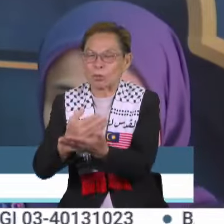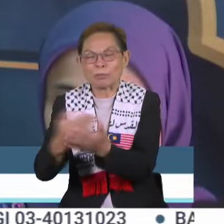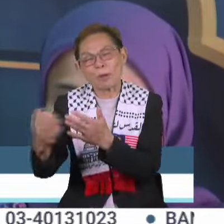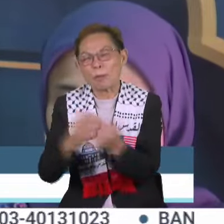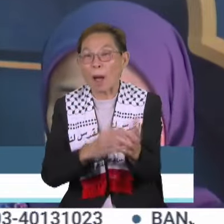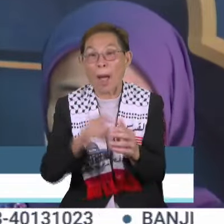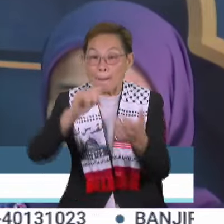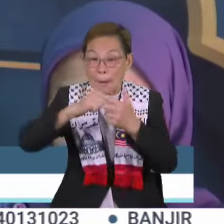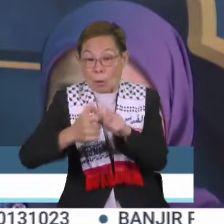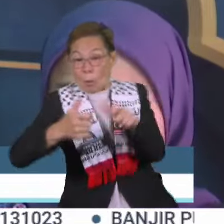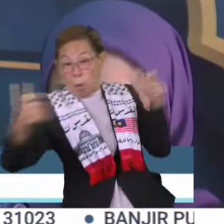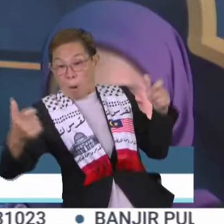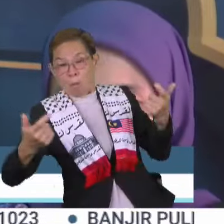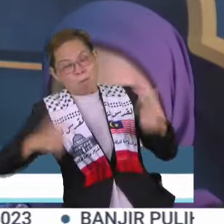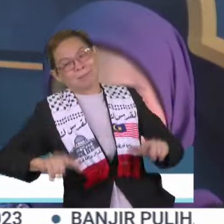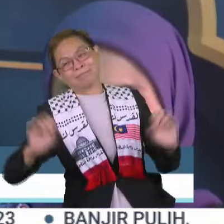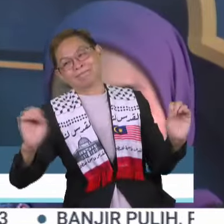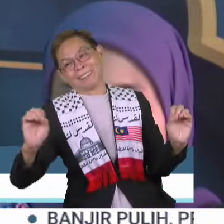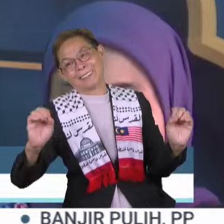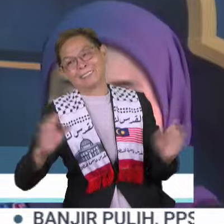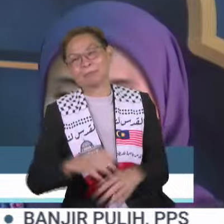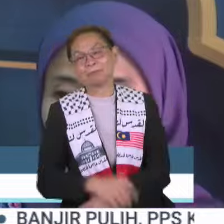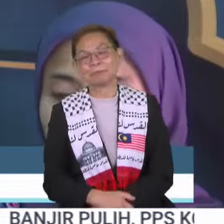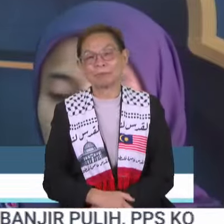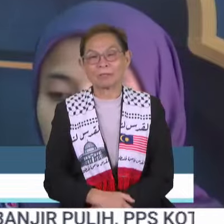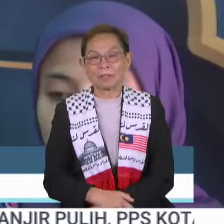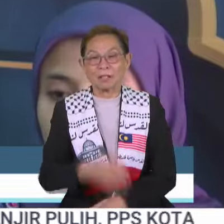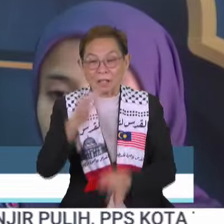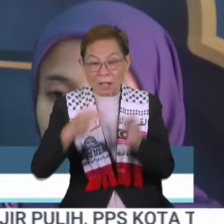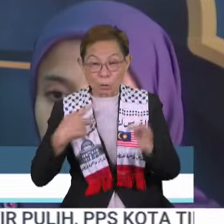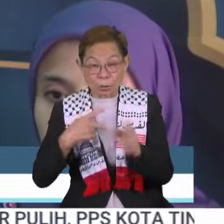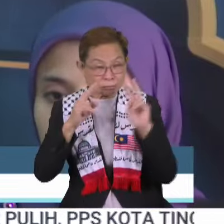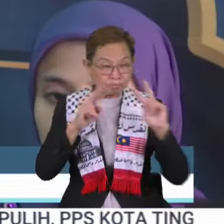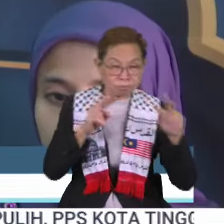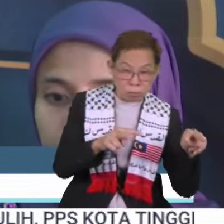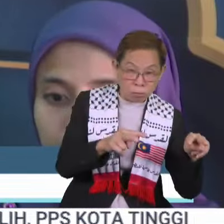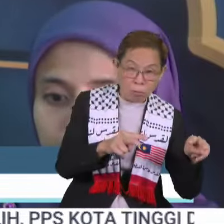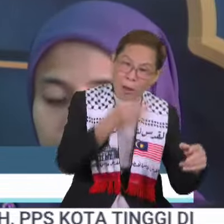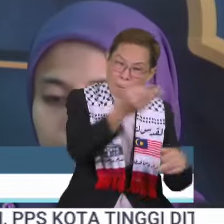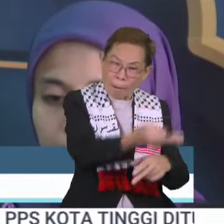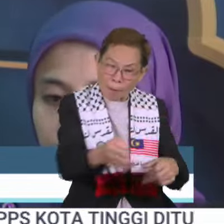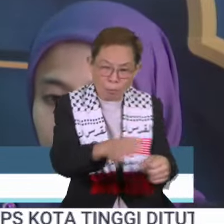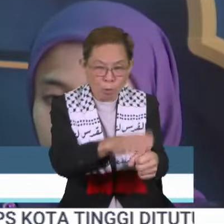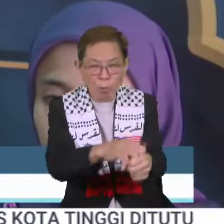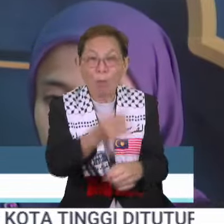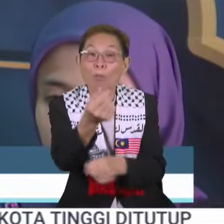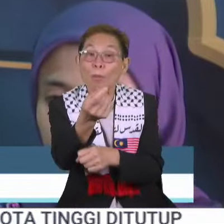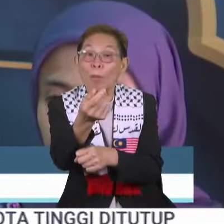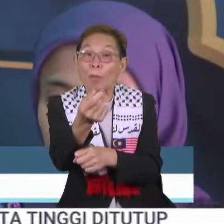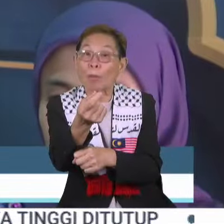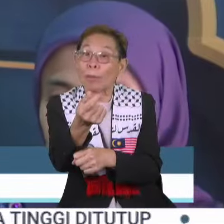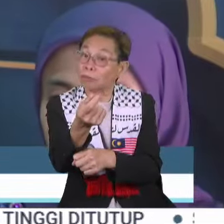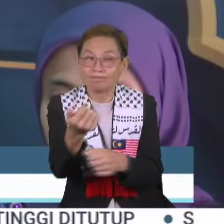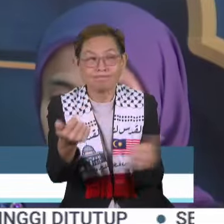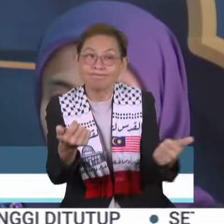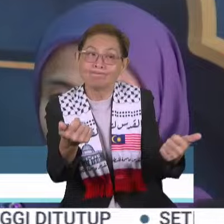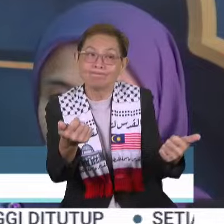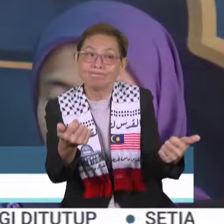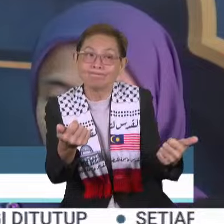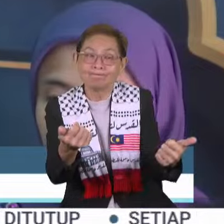ada isu-isu yang besar yang berlaku, dan kalau kita perhatikan bekalan mencukupi, harga pun kalau kita